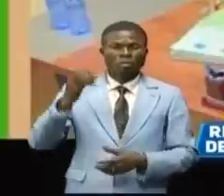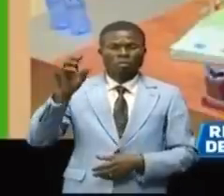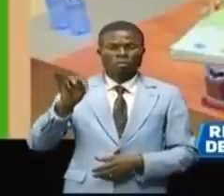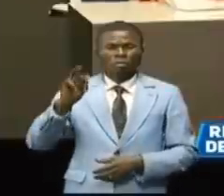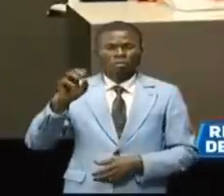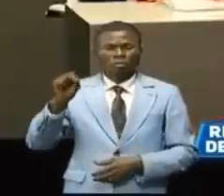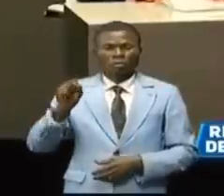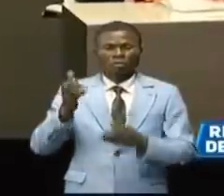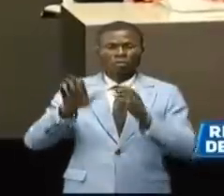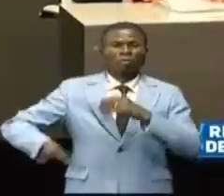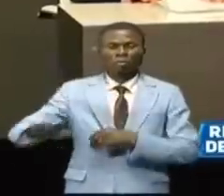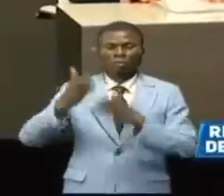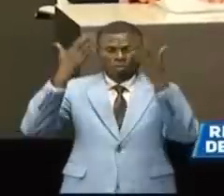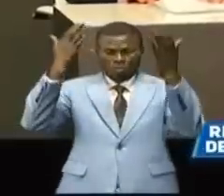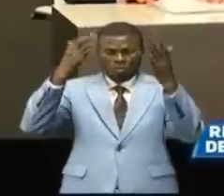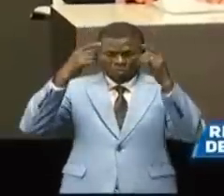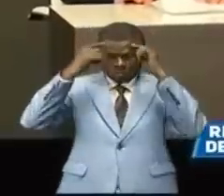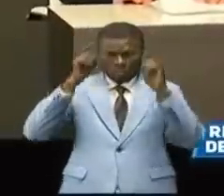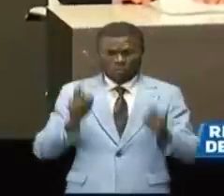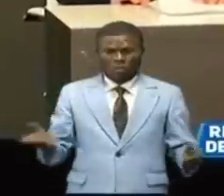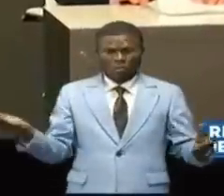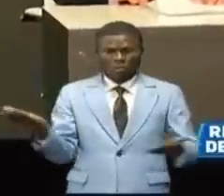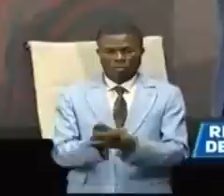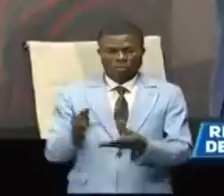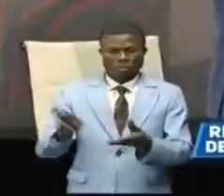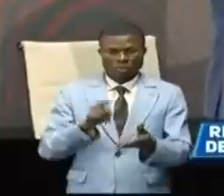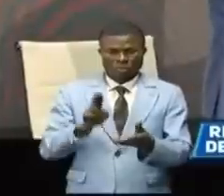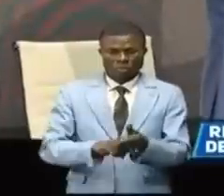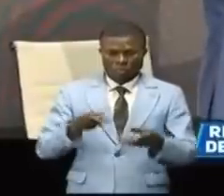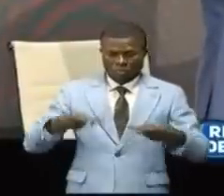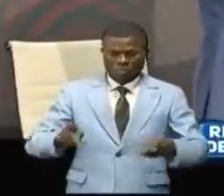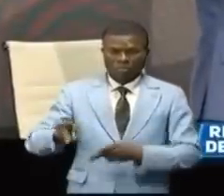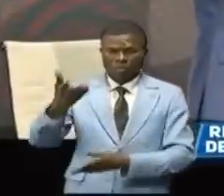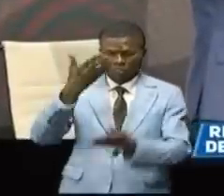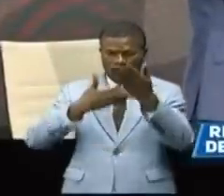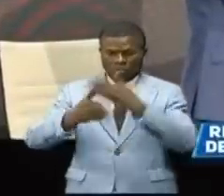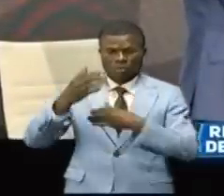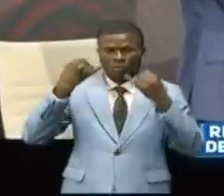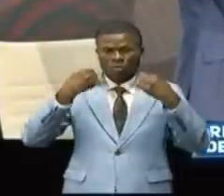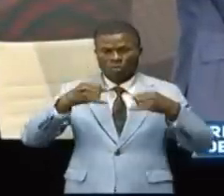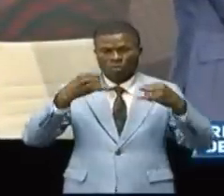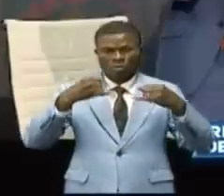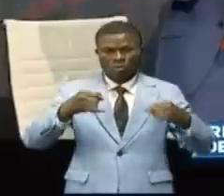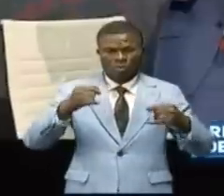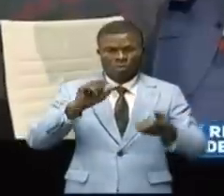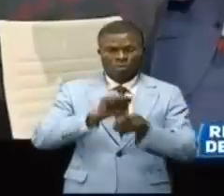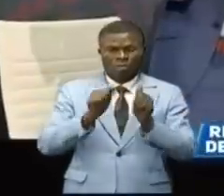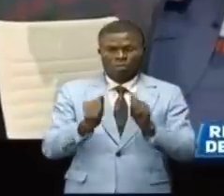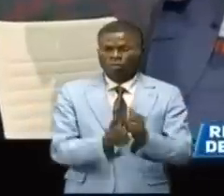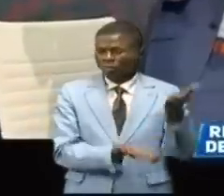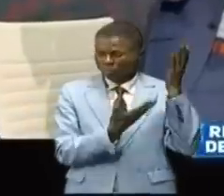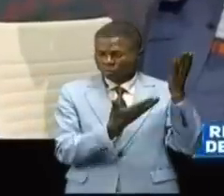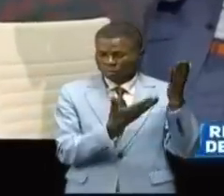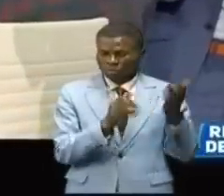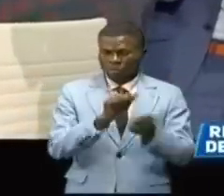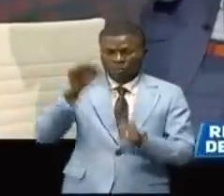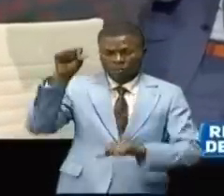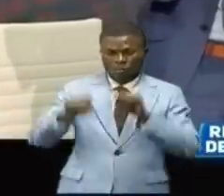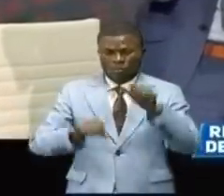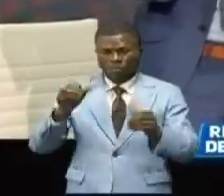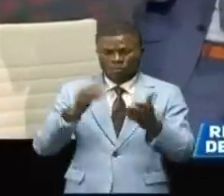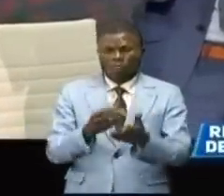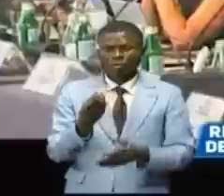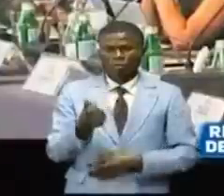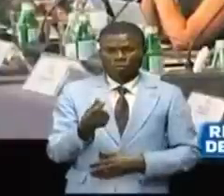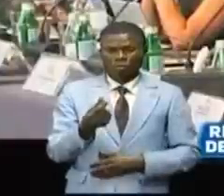la Zambie. Des accords qui permettront aux différents pays d'échanger des informations sur de potentiels criminels financiers.